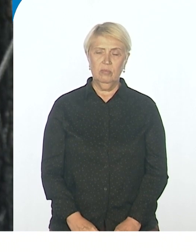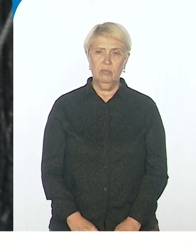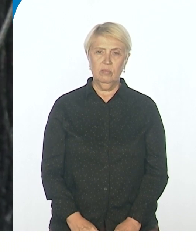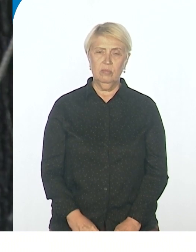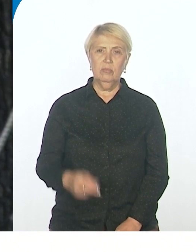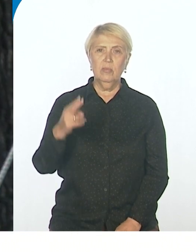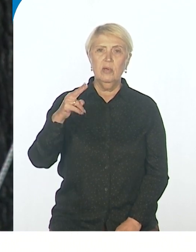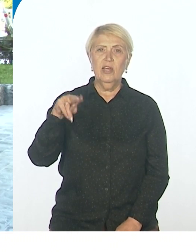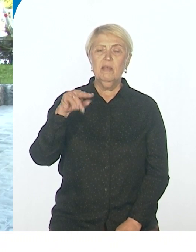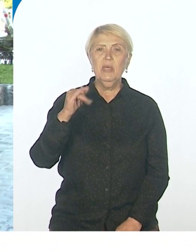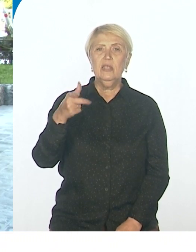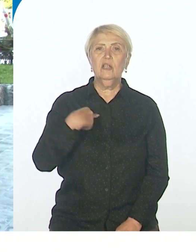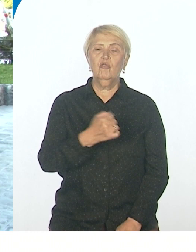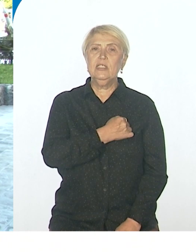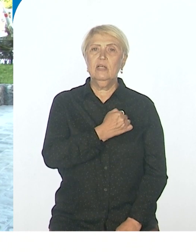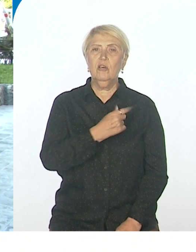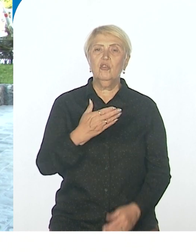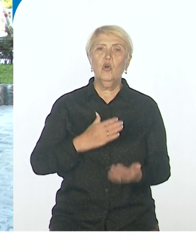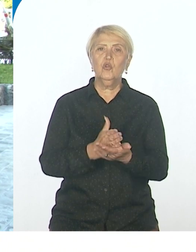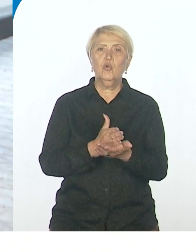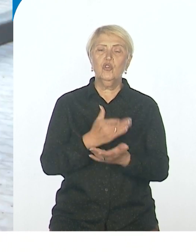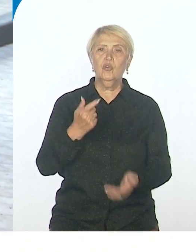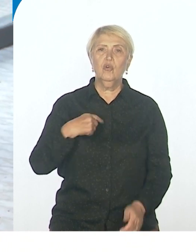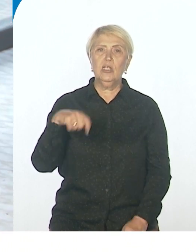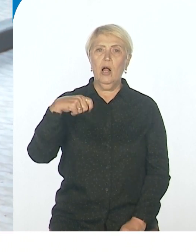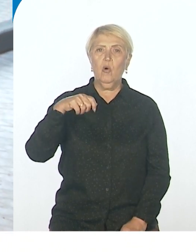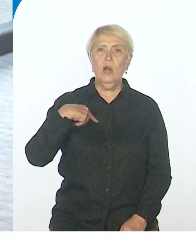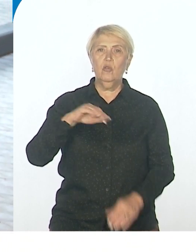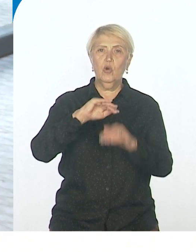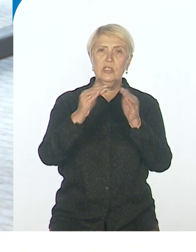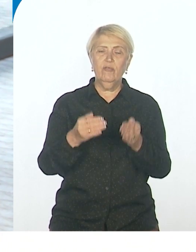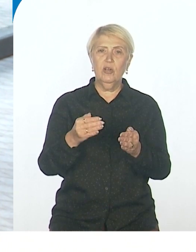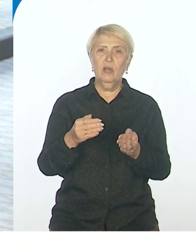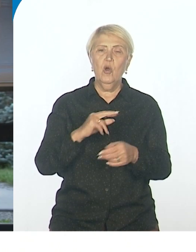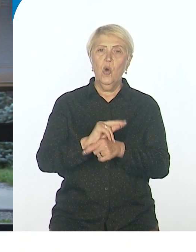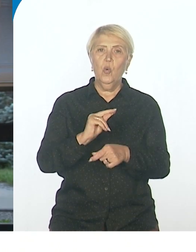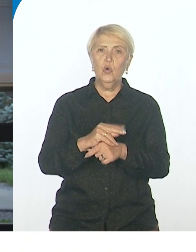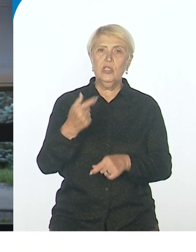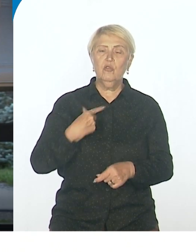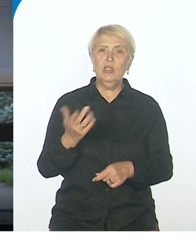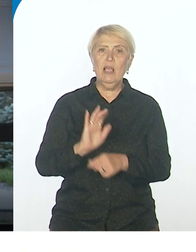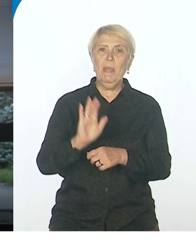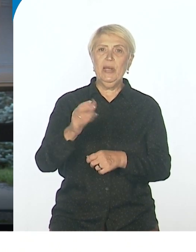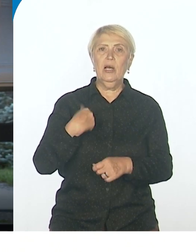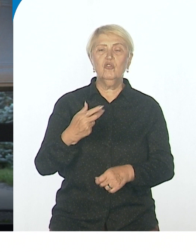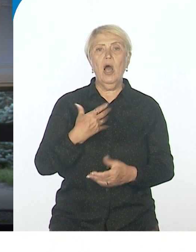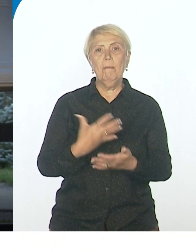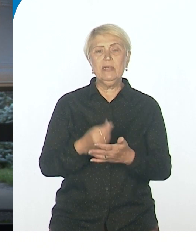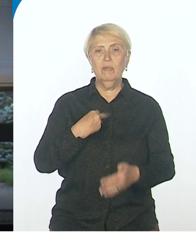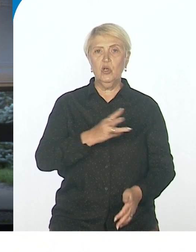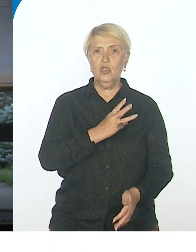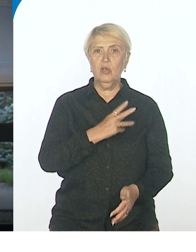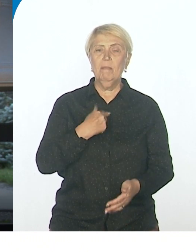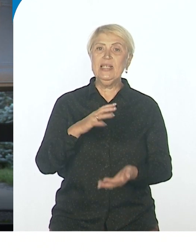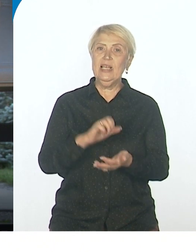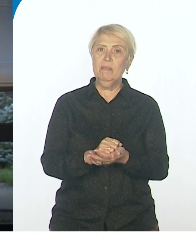Александр и Дмитрий являются солдатами-срочниками. Колокольному звону учатся не по приказу, а по желанию. Тут произошло как? Мы занимались уборкой территории